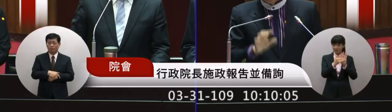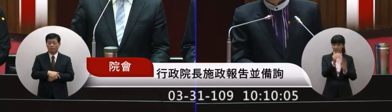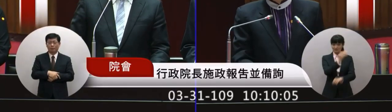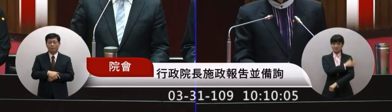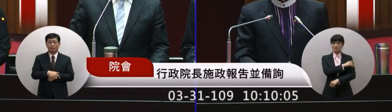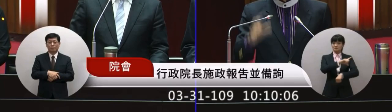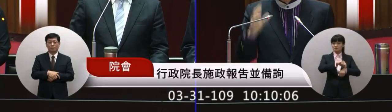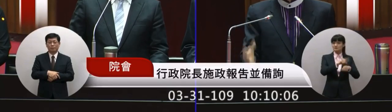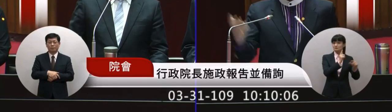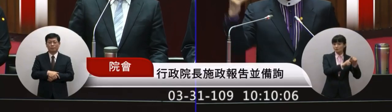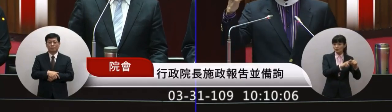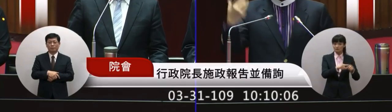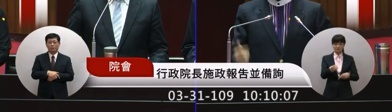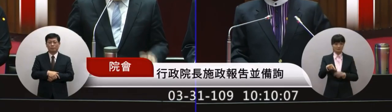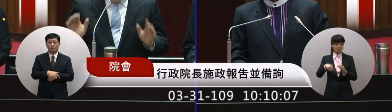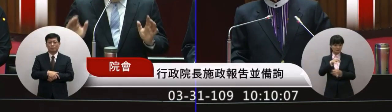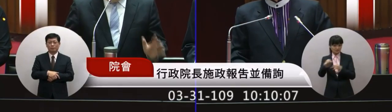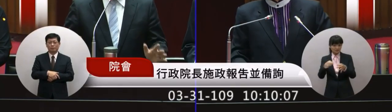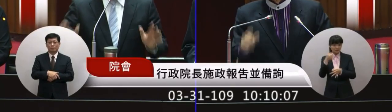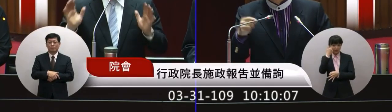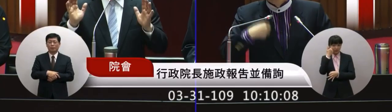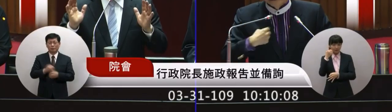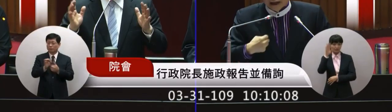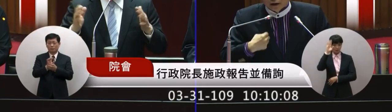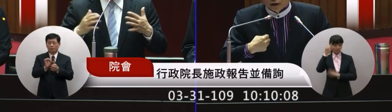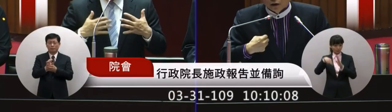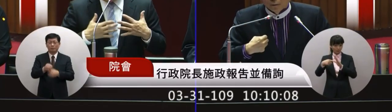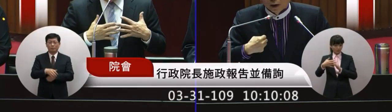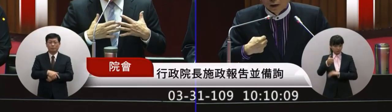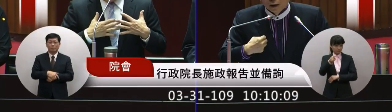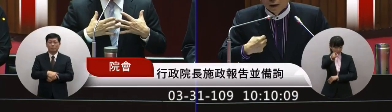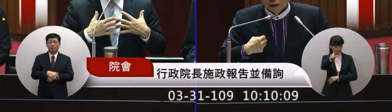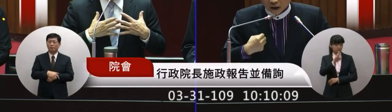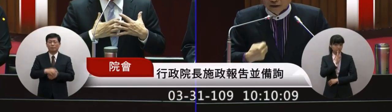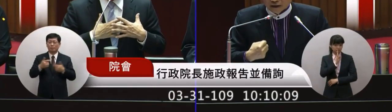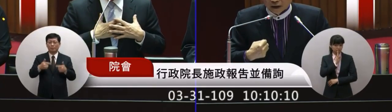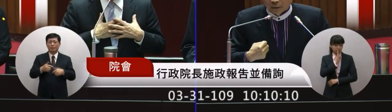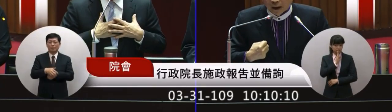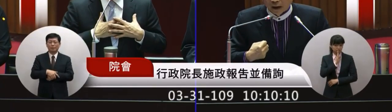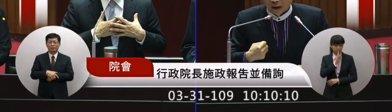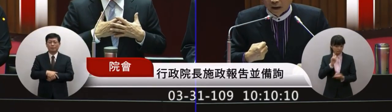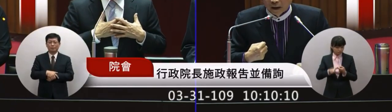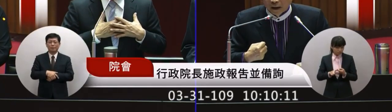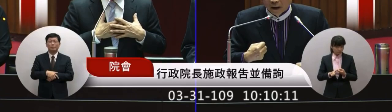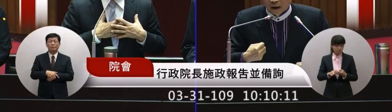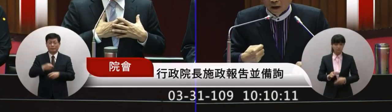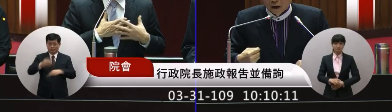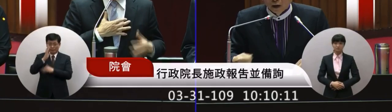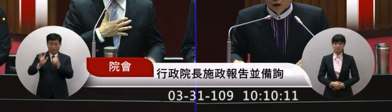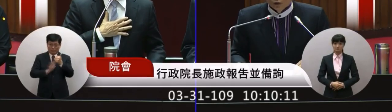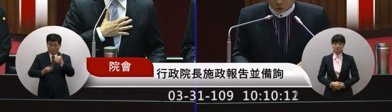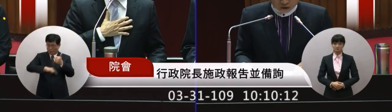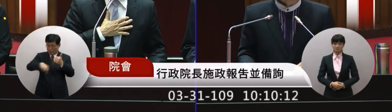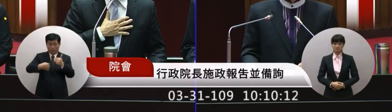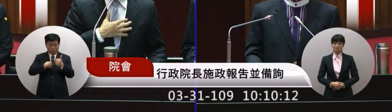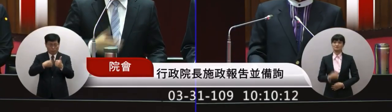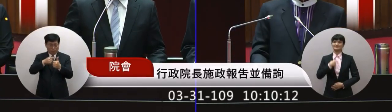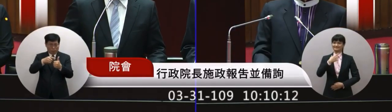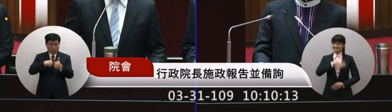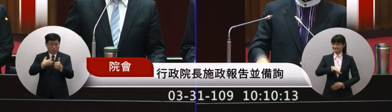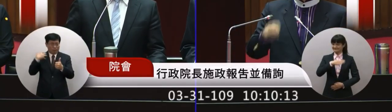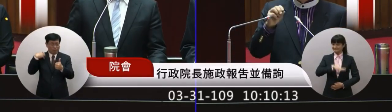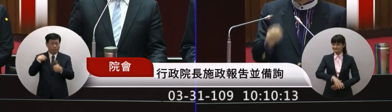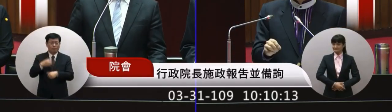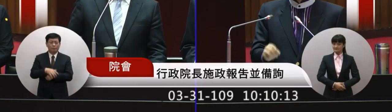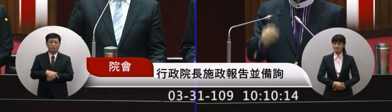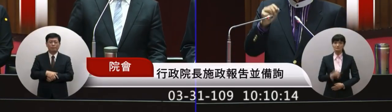中，经济就是苏贞昌，就安尼啦。 不要紧， 安尼先来跟你讲， 不是， 可以这样讲吧？ 行政团队的是我负责， 我知道了，